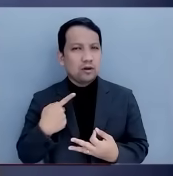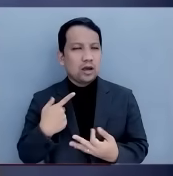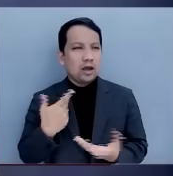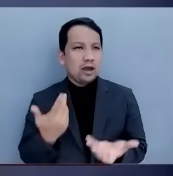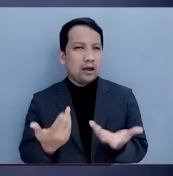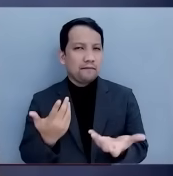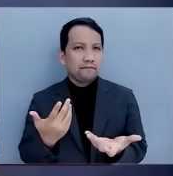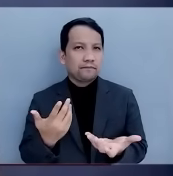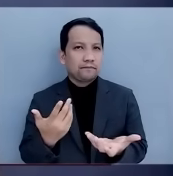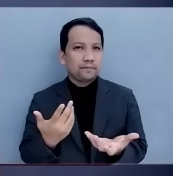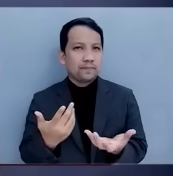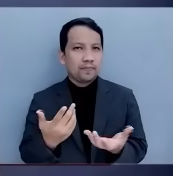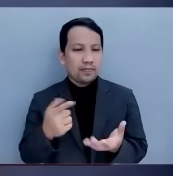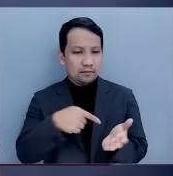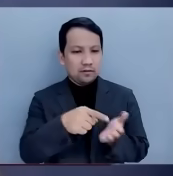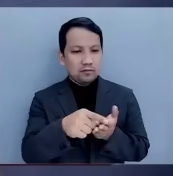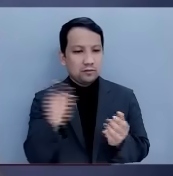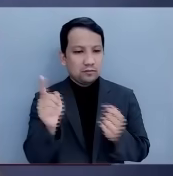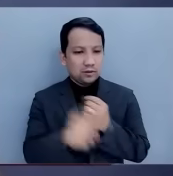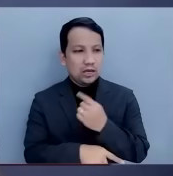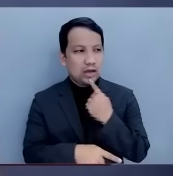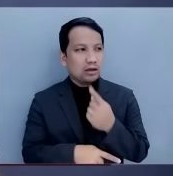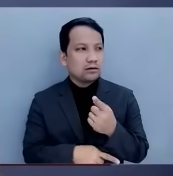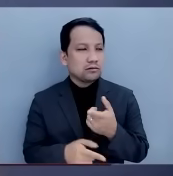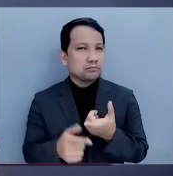niyang damages, dapat meron niyang